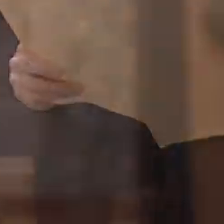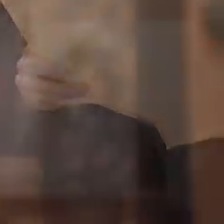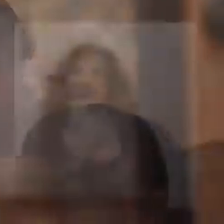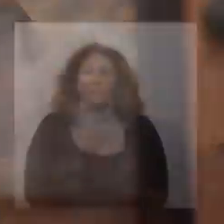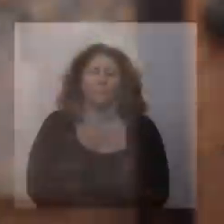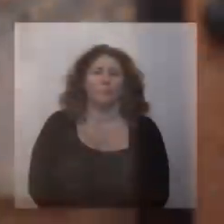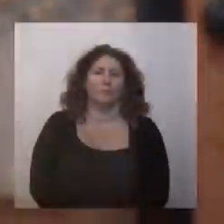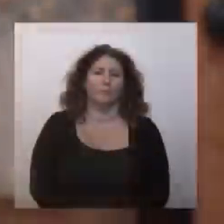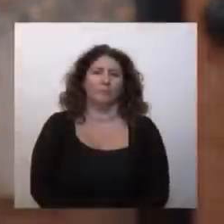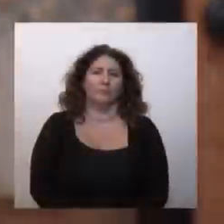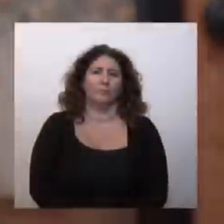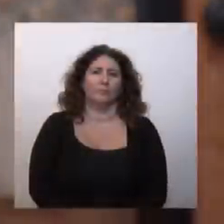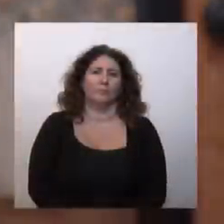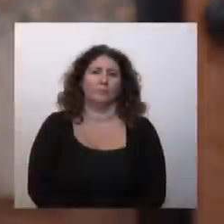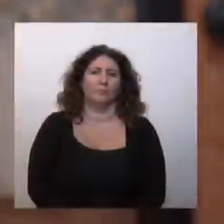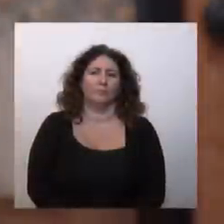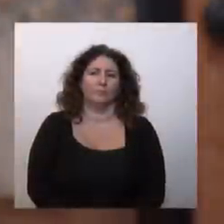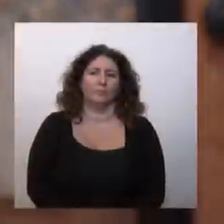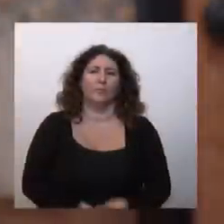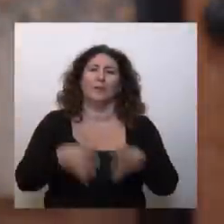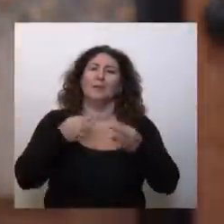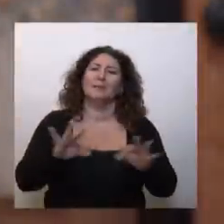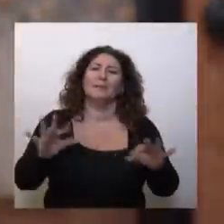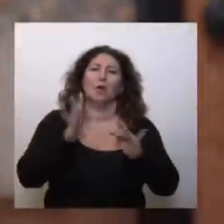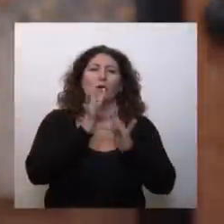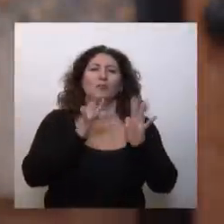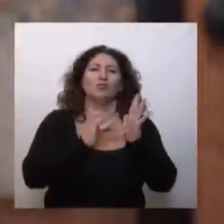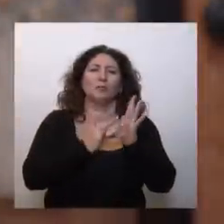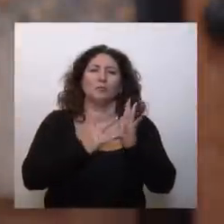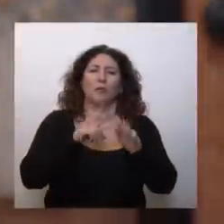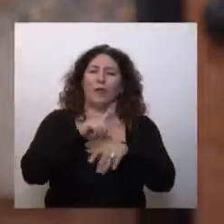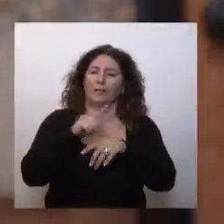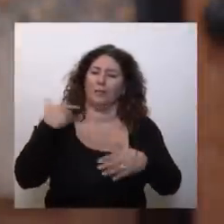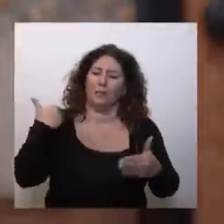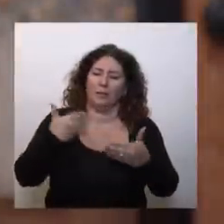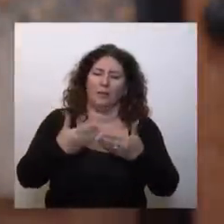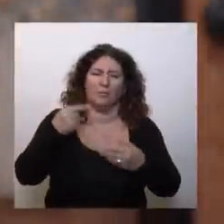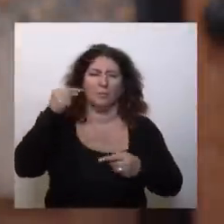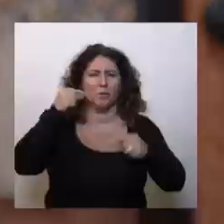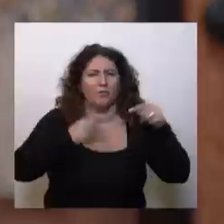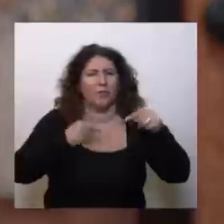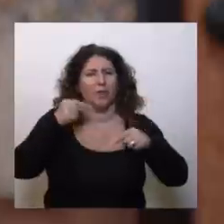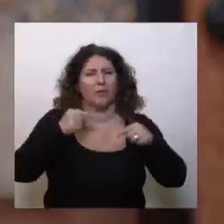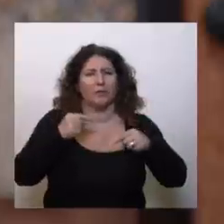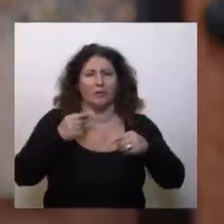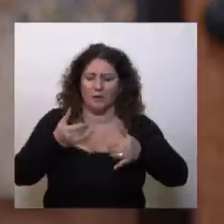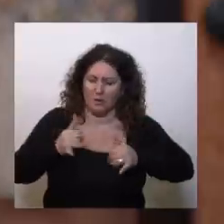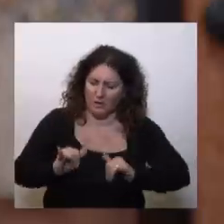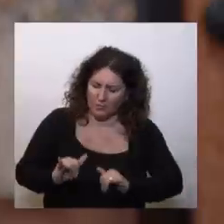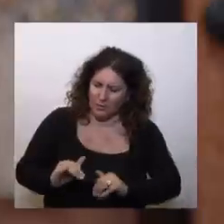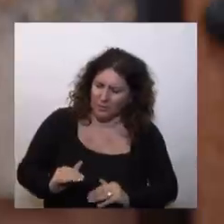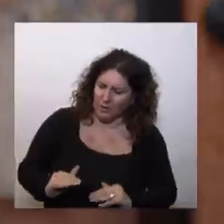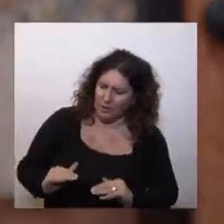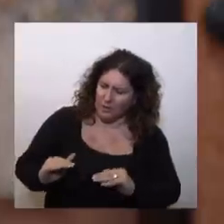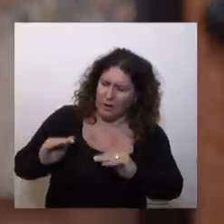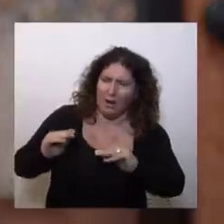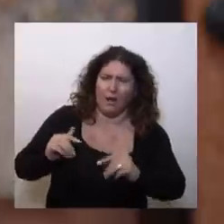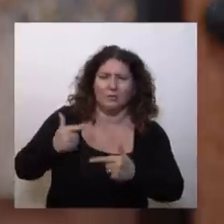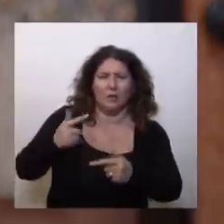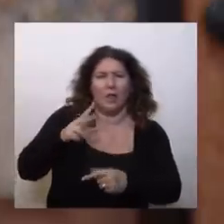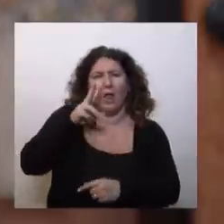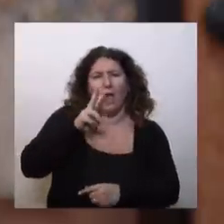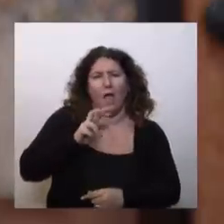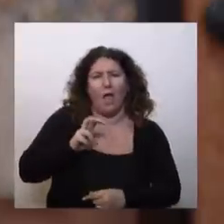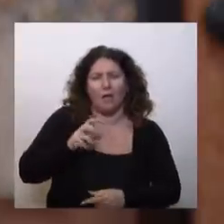Signore Gesù, quando la fatica di questo tempo rallenta il cammino di crescita dei figli, mette a dura prova i